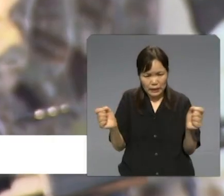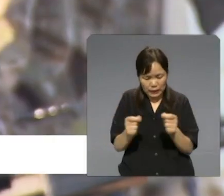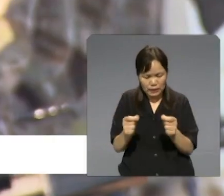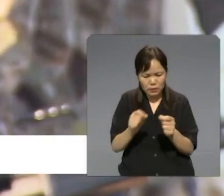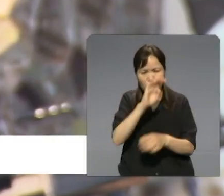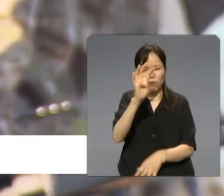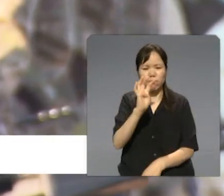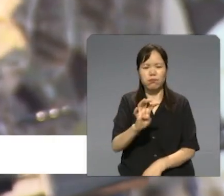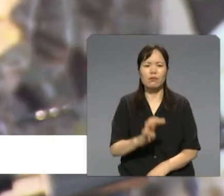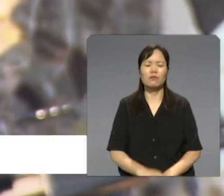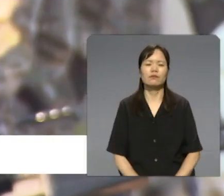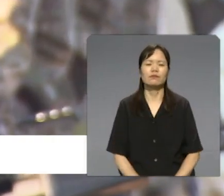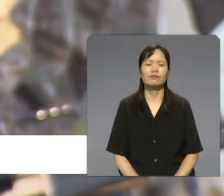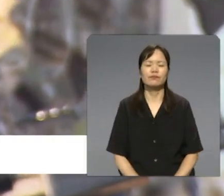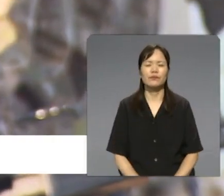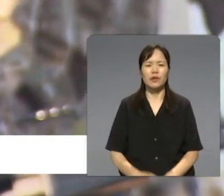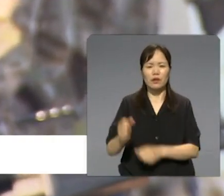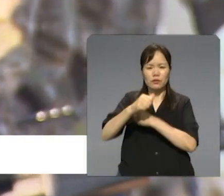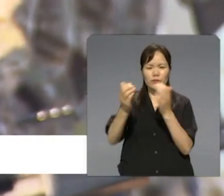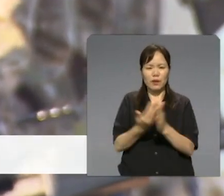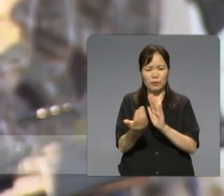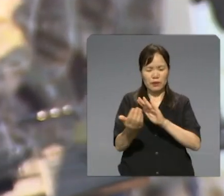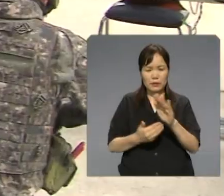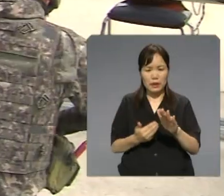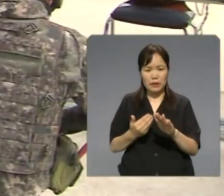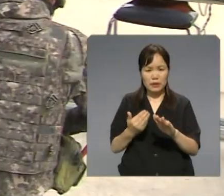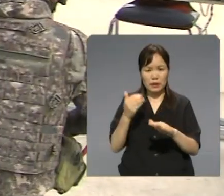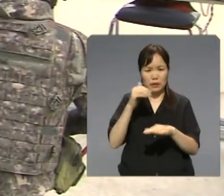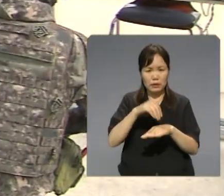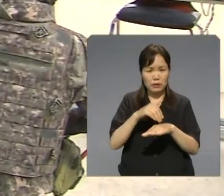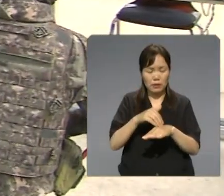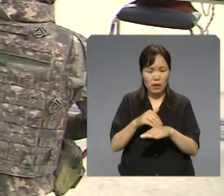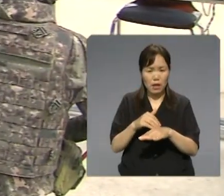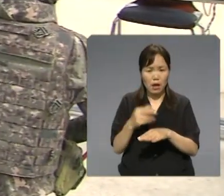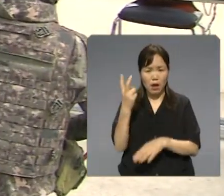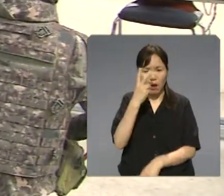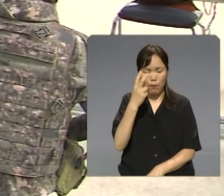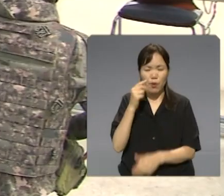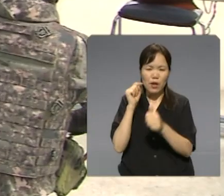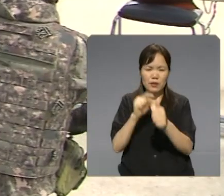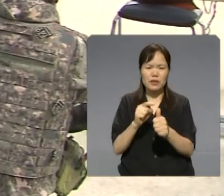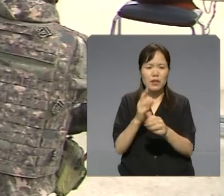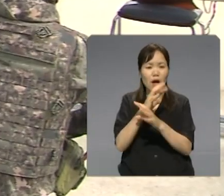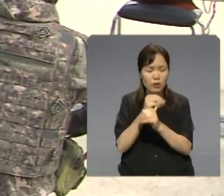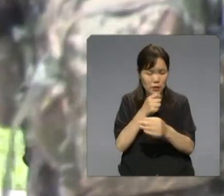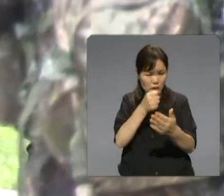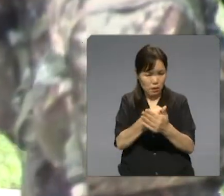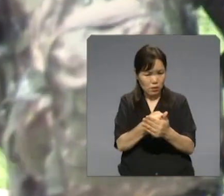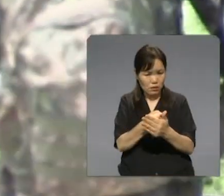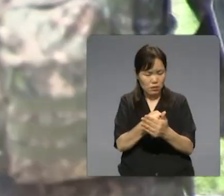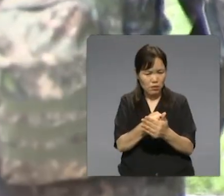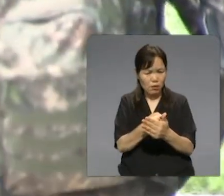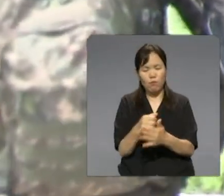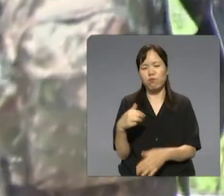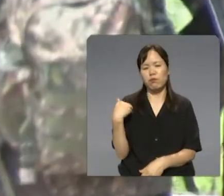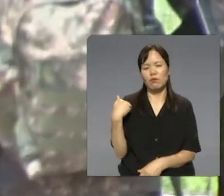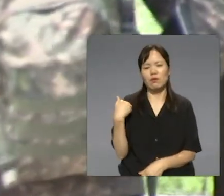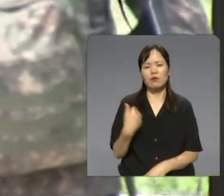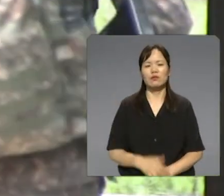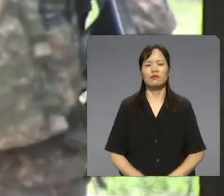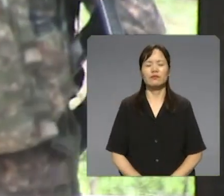오리무중입니다 국방부 사전 연구마저 보안 지시가 내려져 언제 결론이 날지 알 수